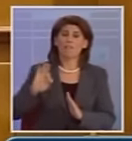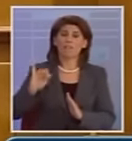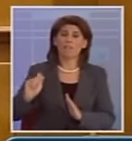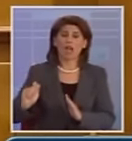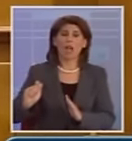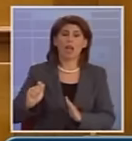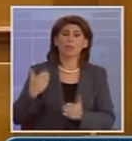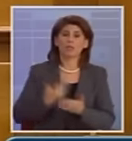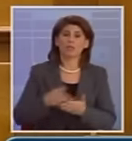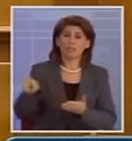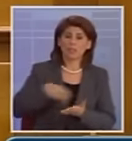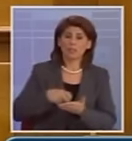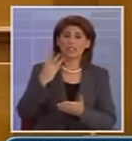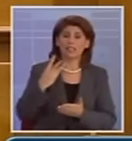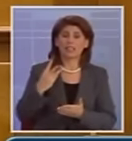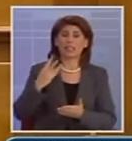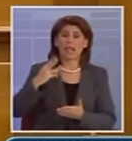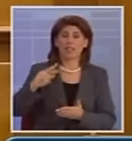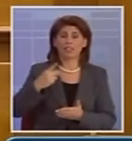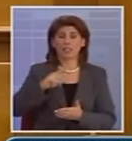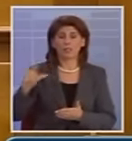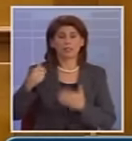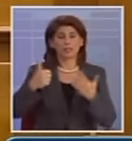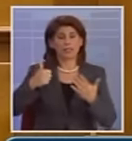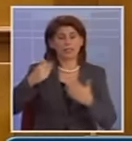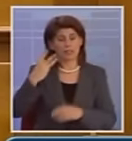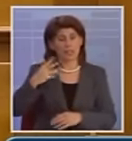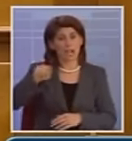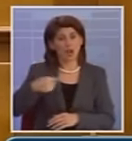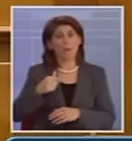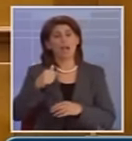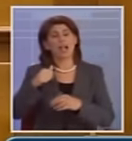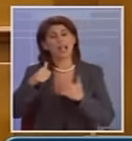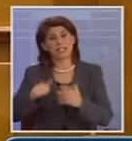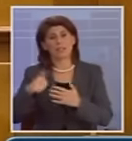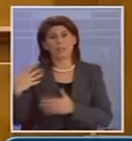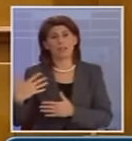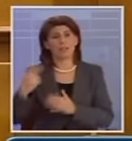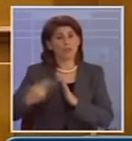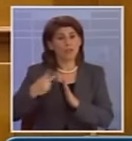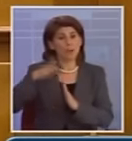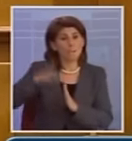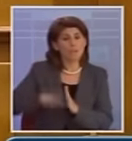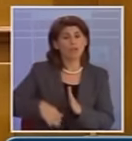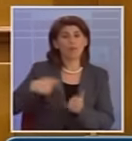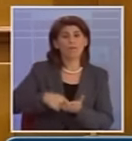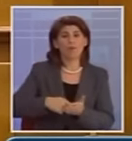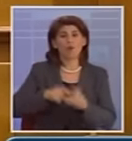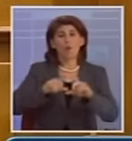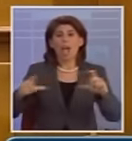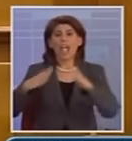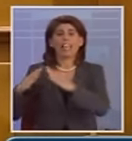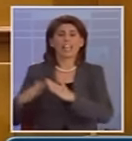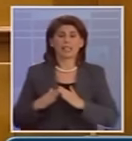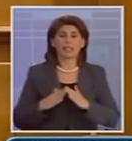3 δις και τα κατεβάσαμε στα 2,65 δισεκατομμύρια. Και έτσι δύο φορές μειώθηκε ο φόρος ακινήτων. Ως τη μείωση της